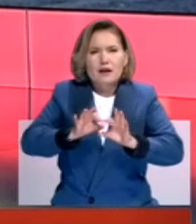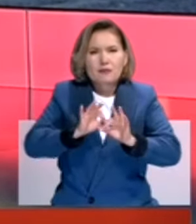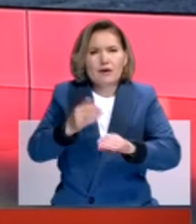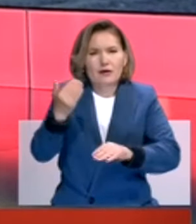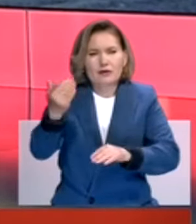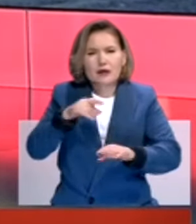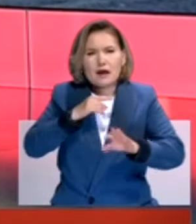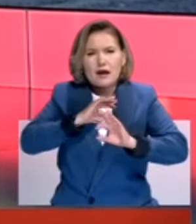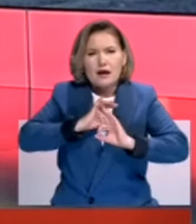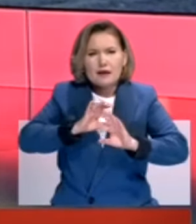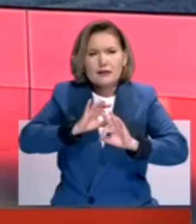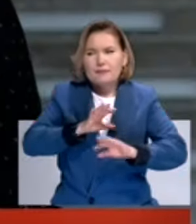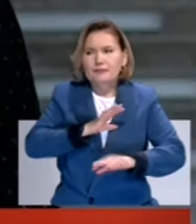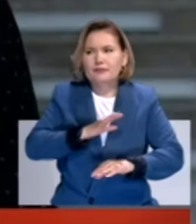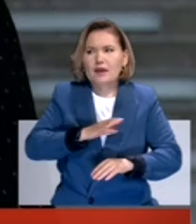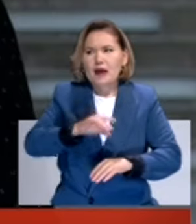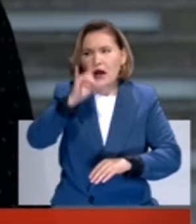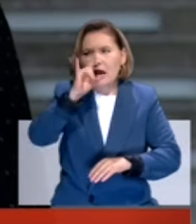пікірі.